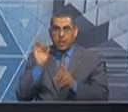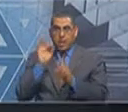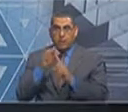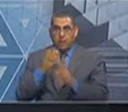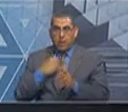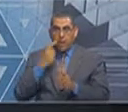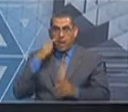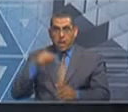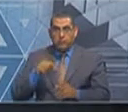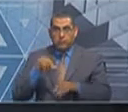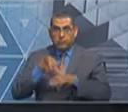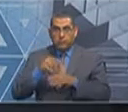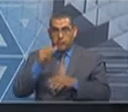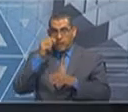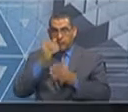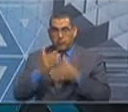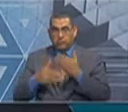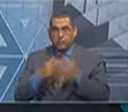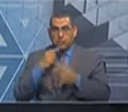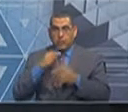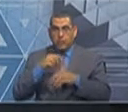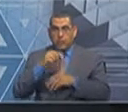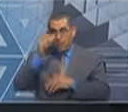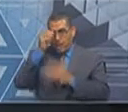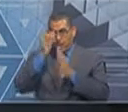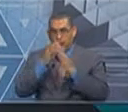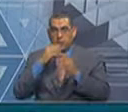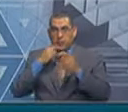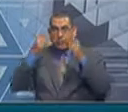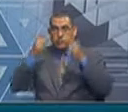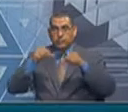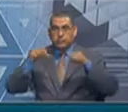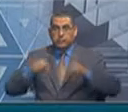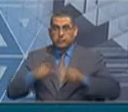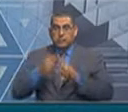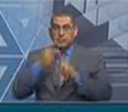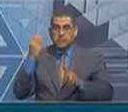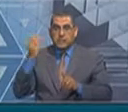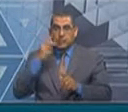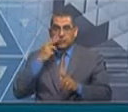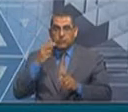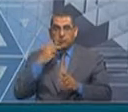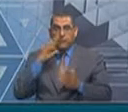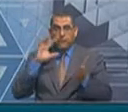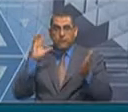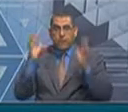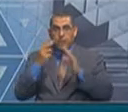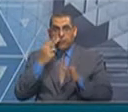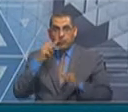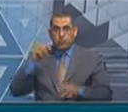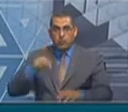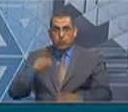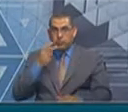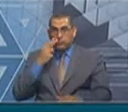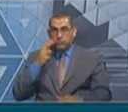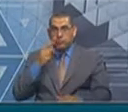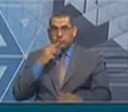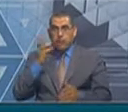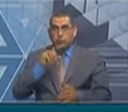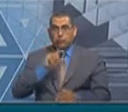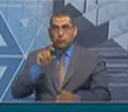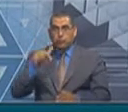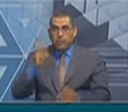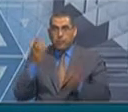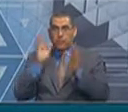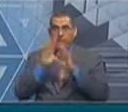إعادة الحياة في الهند أعيد افتتاح ضريح تاج محل الذي يعتبر من أبرز المعالم السياحية في العالم اليوم بعد 6 أشهر